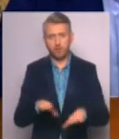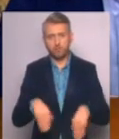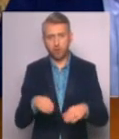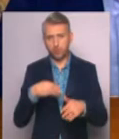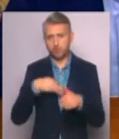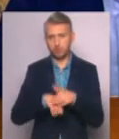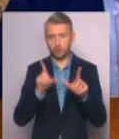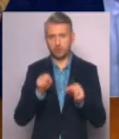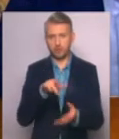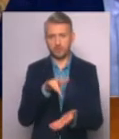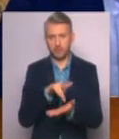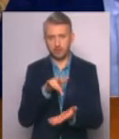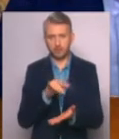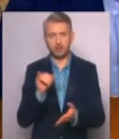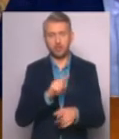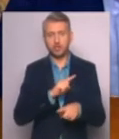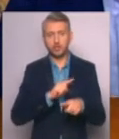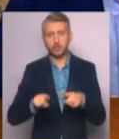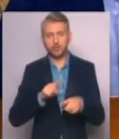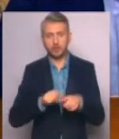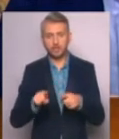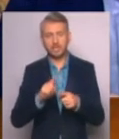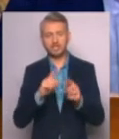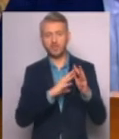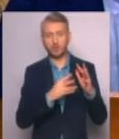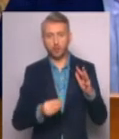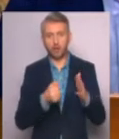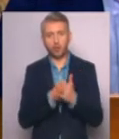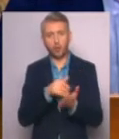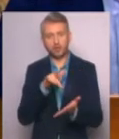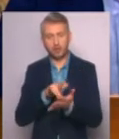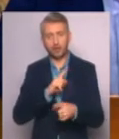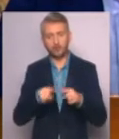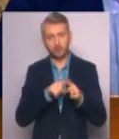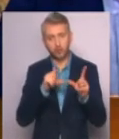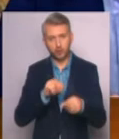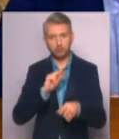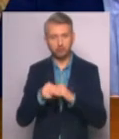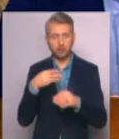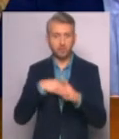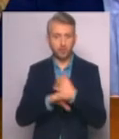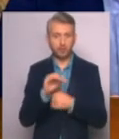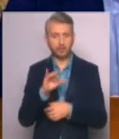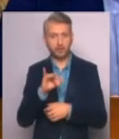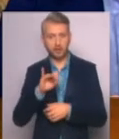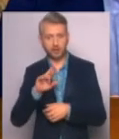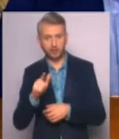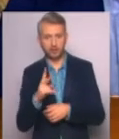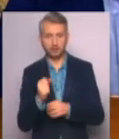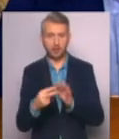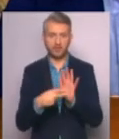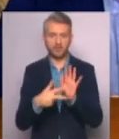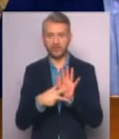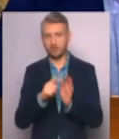їде в центр. І швидше з Виноградаря до центру швидше заїхати через метро Серець десь на 7-8